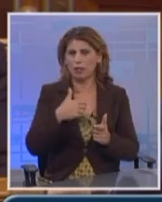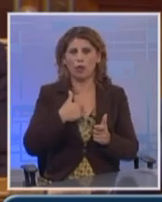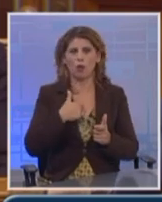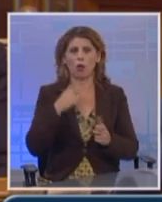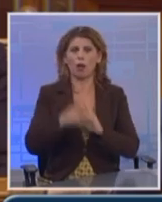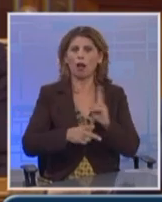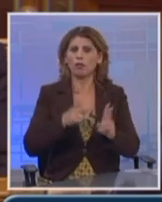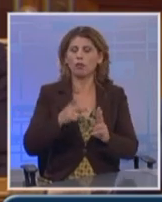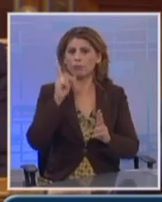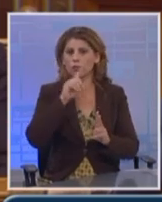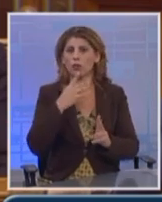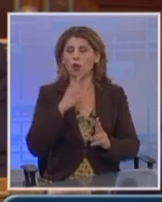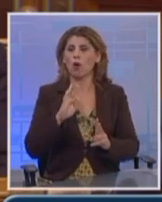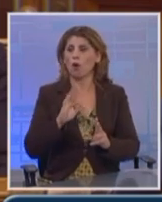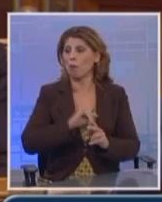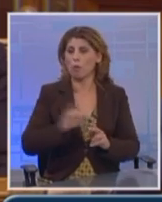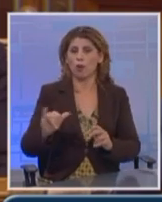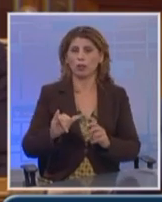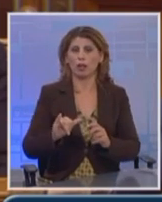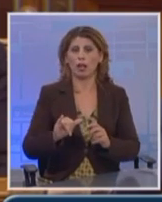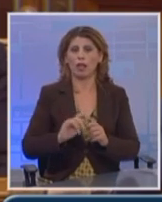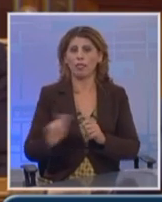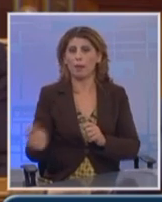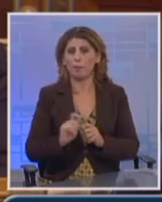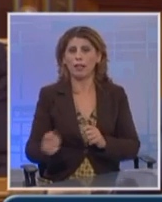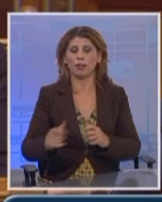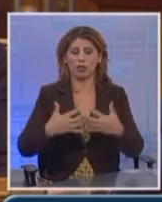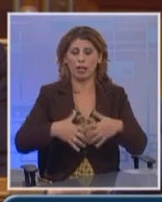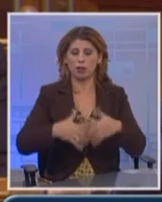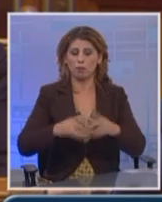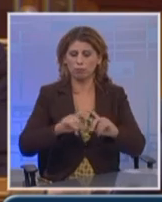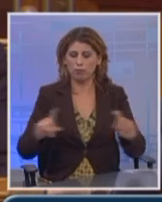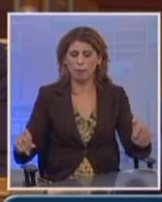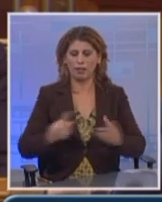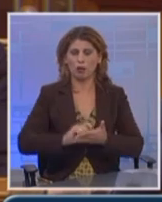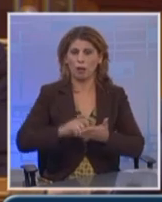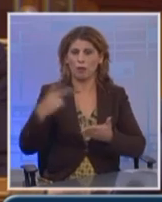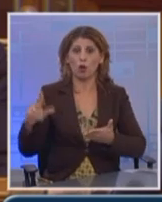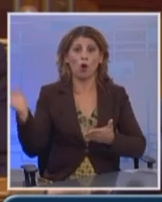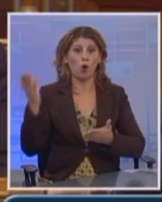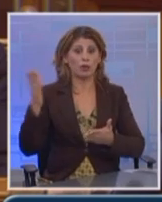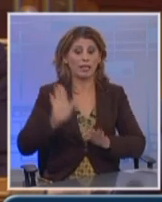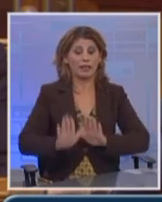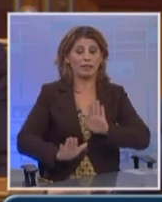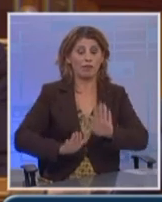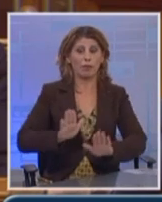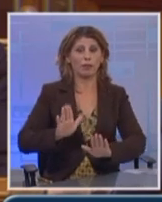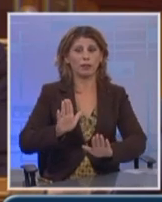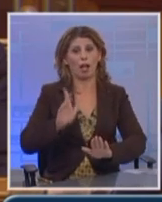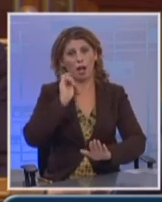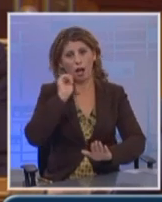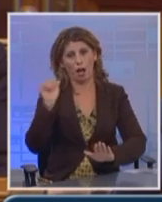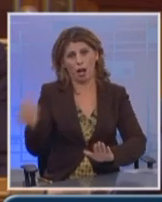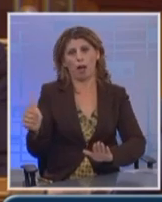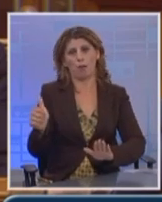διότι δεν σας πλήρωσε ποτέ εξοπλισμούς γραφείου όταν εσείς κάνατε τα βήματά σας αυτοδημιούργητος κατά τα